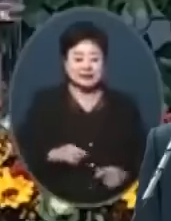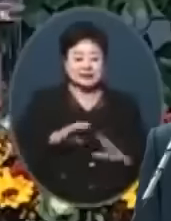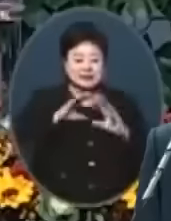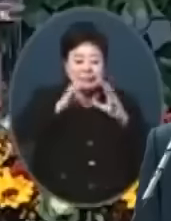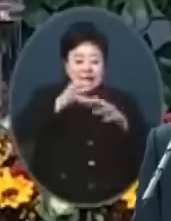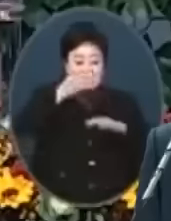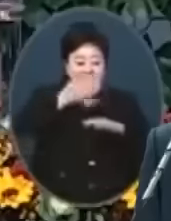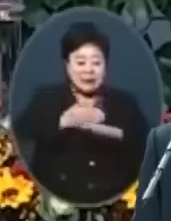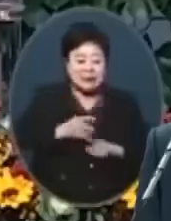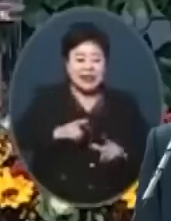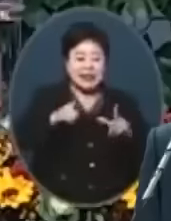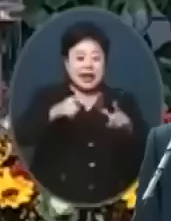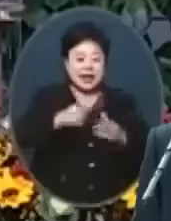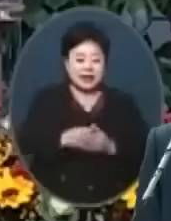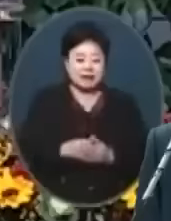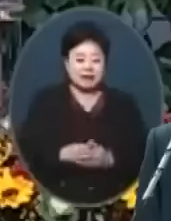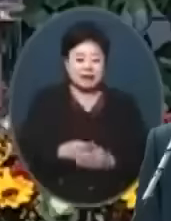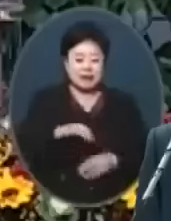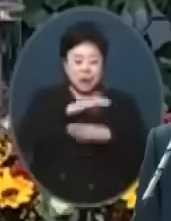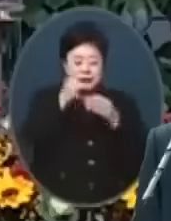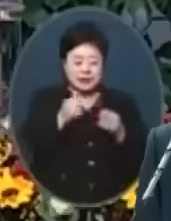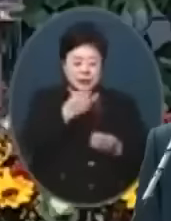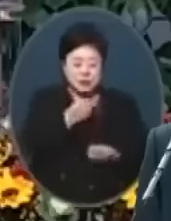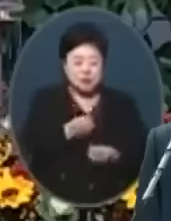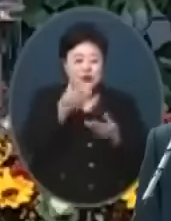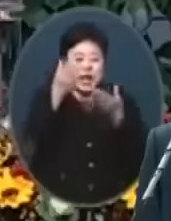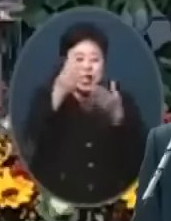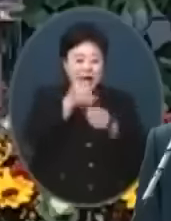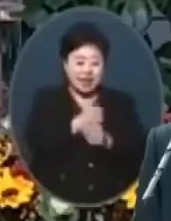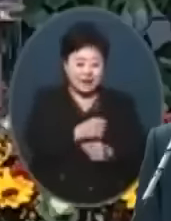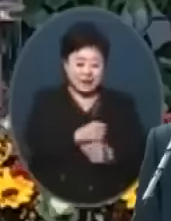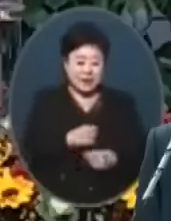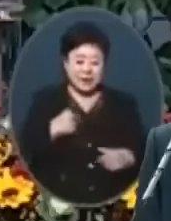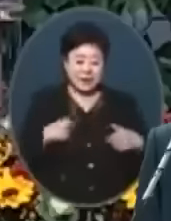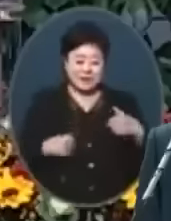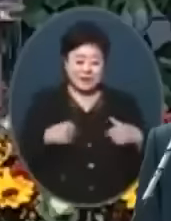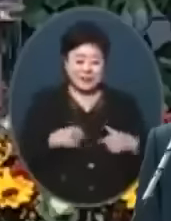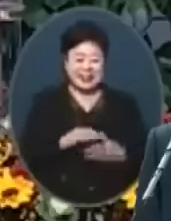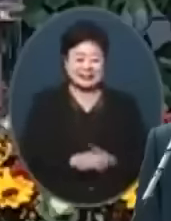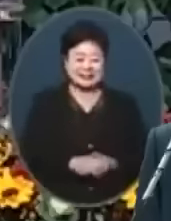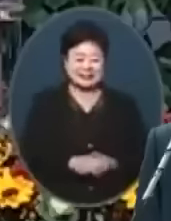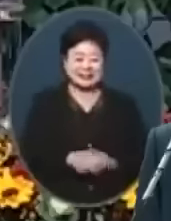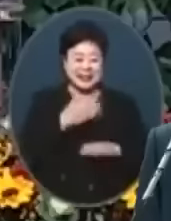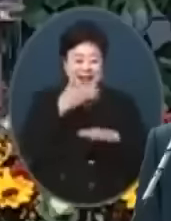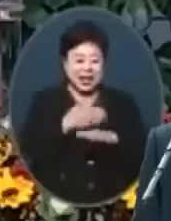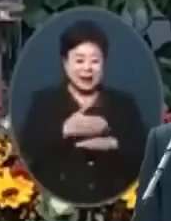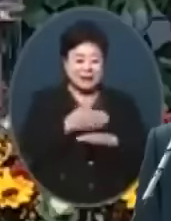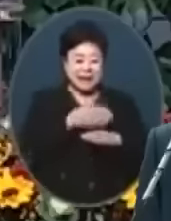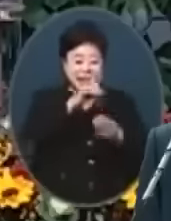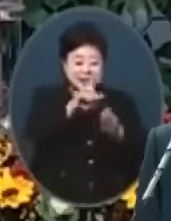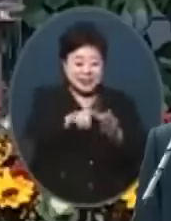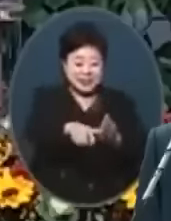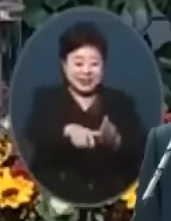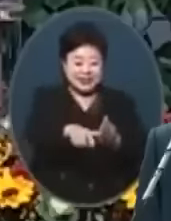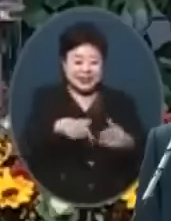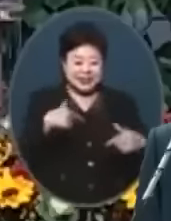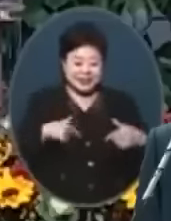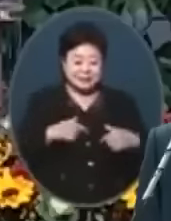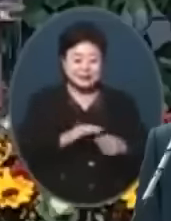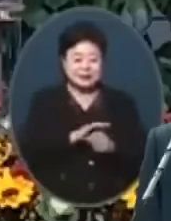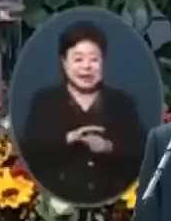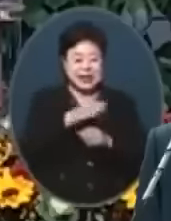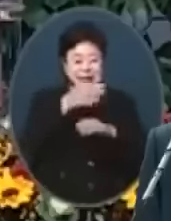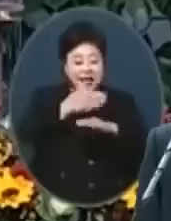국가적인 감사절기로 삼아 온 국민이 잔치를 베풀어 기뻐합니다. 감사절에는 기쁨과